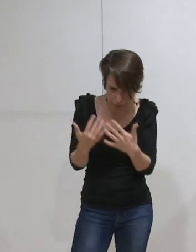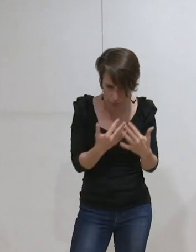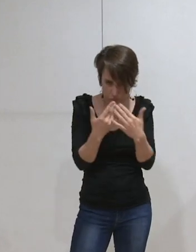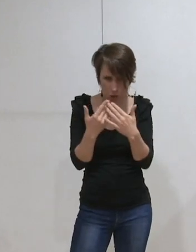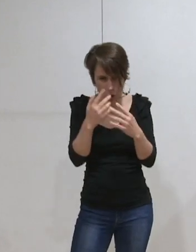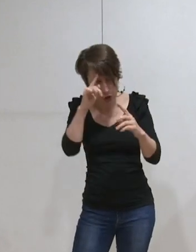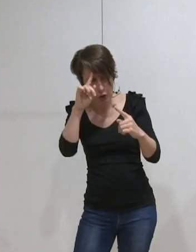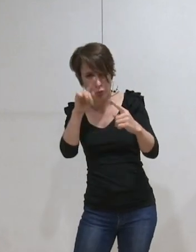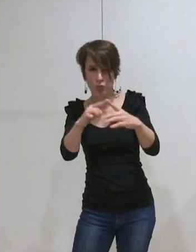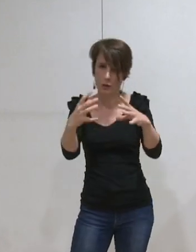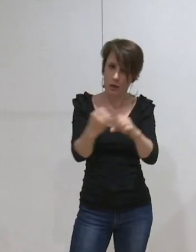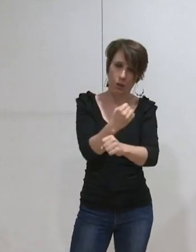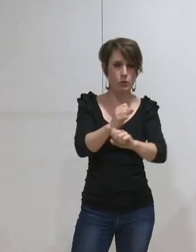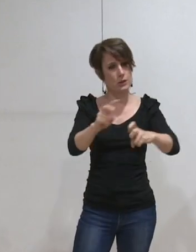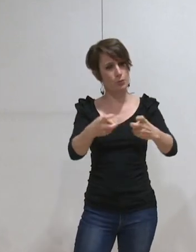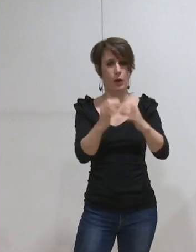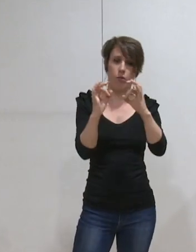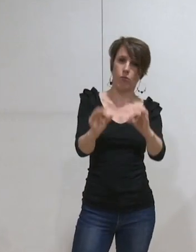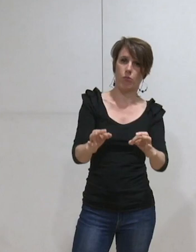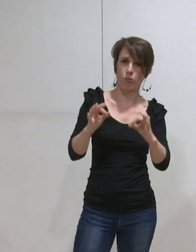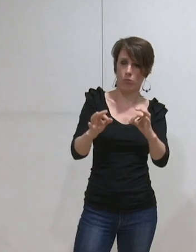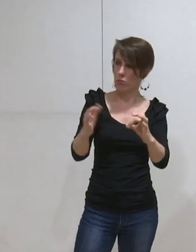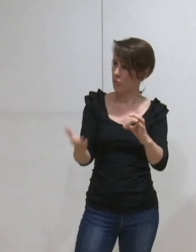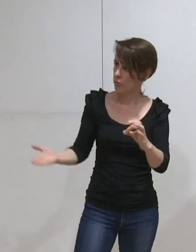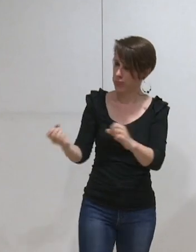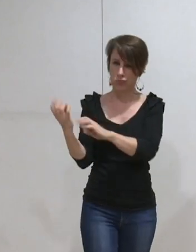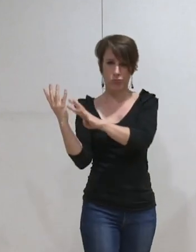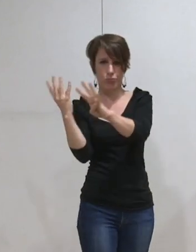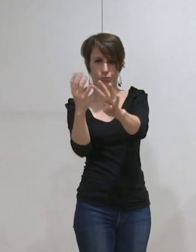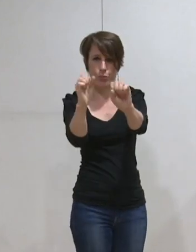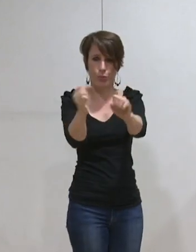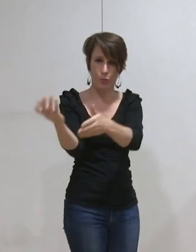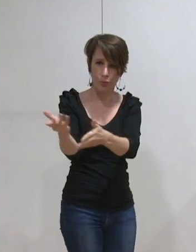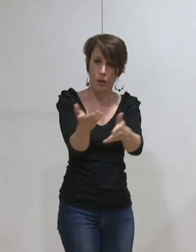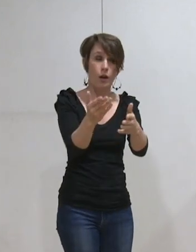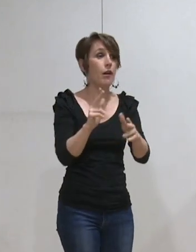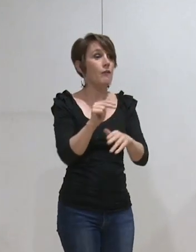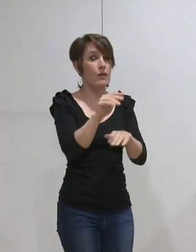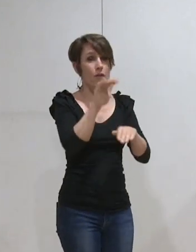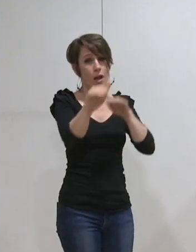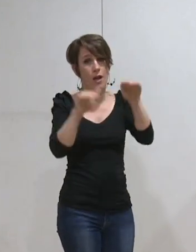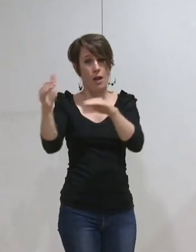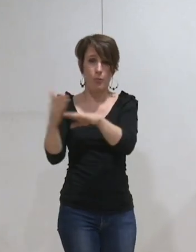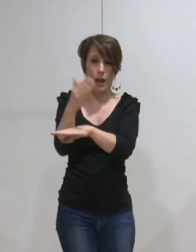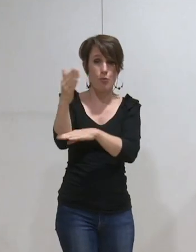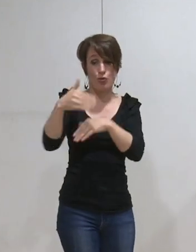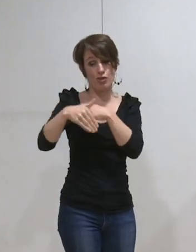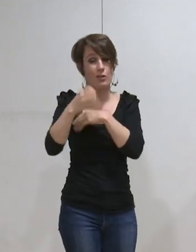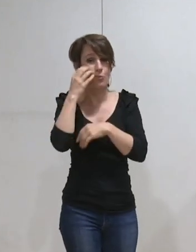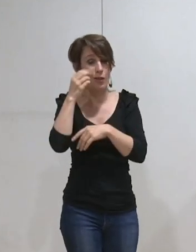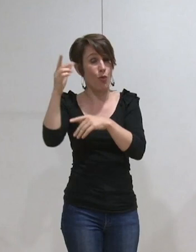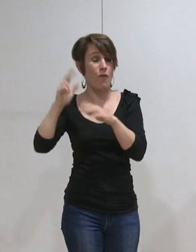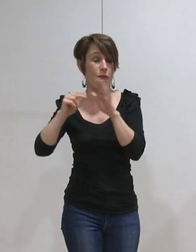à du à des logements abordables pour une partie importante des habitants un appel à projet va bientôt être lancé par la